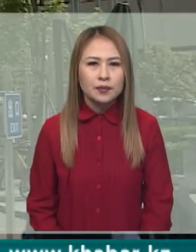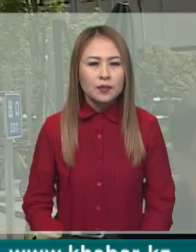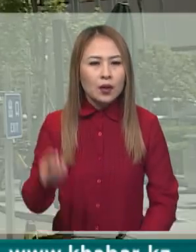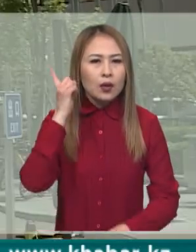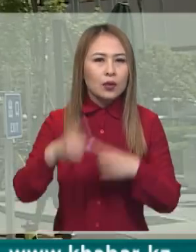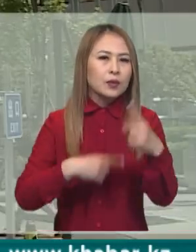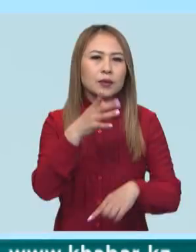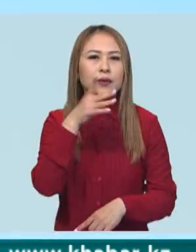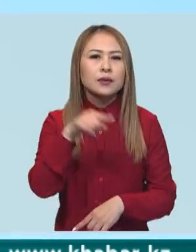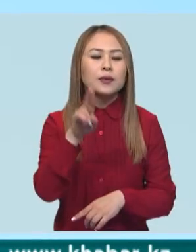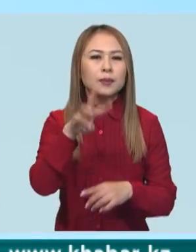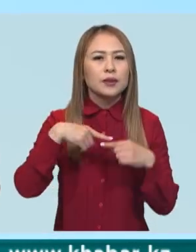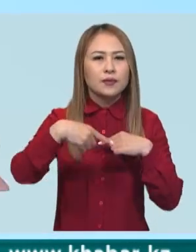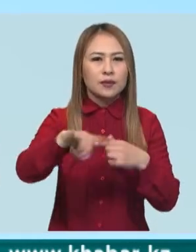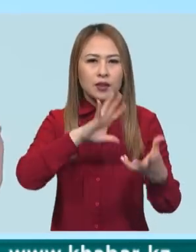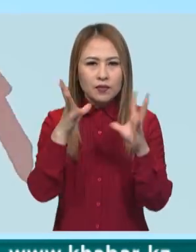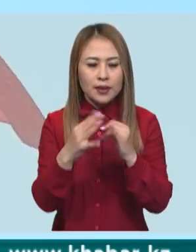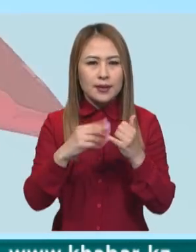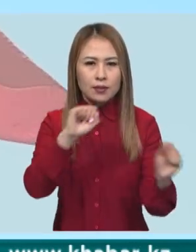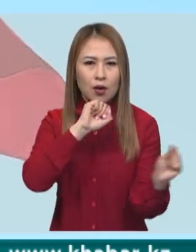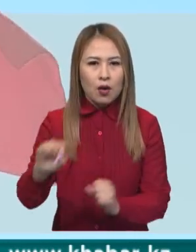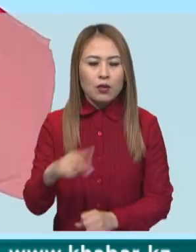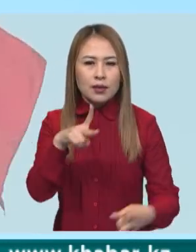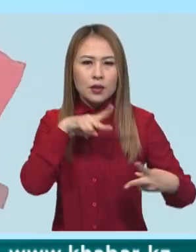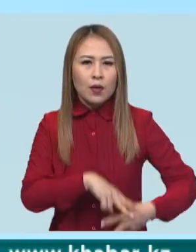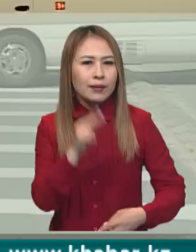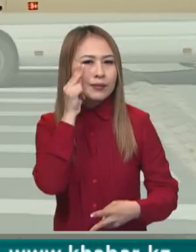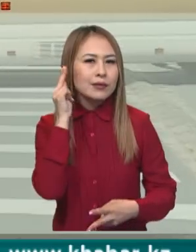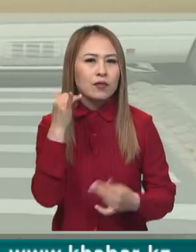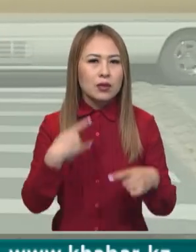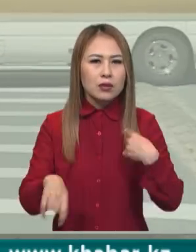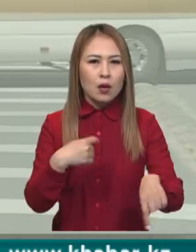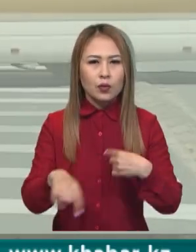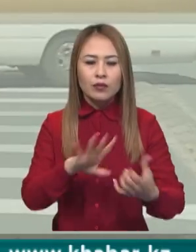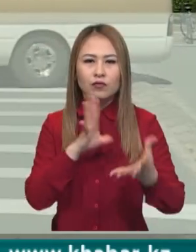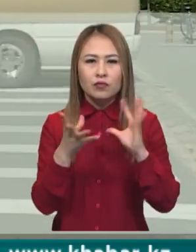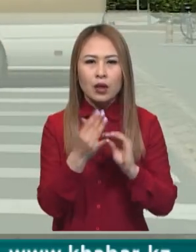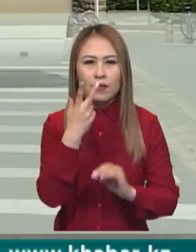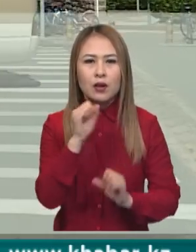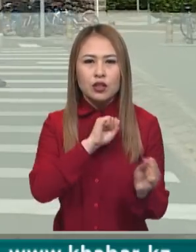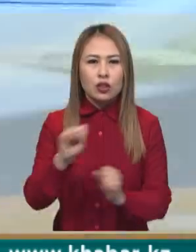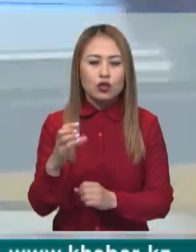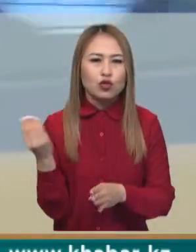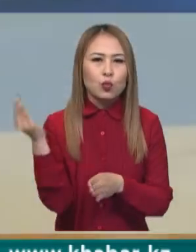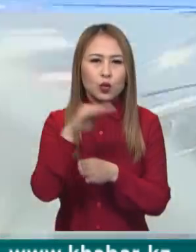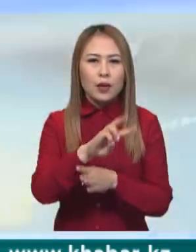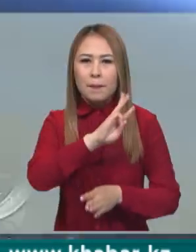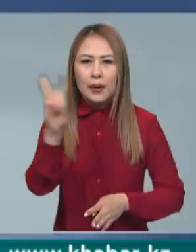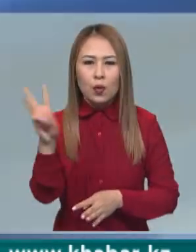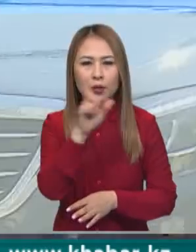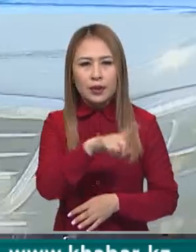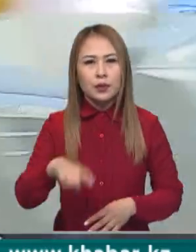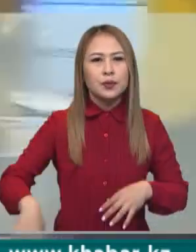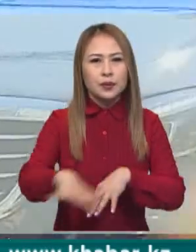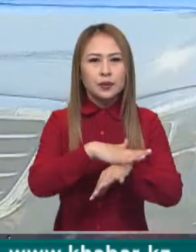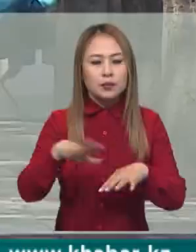Ежелден-ақ мыңдаған шағырым қорған тұрғызып, жерін қорғаған еңбекқор Қытайдың бір басындығы саудада жатыр. Сыртқы жаудан қорғанумен қатар миллиондаған халқын